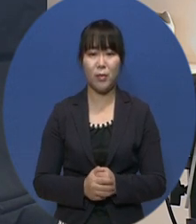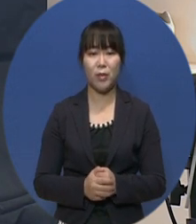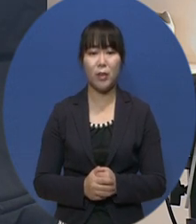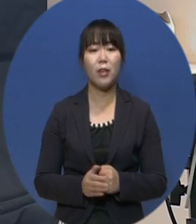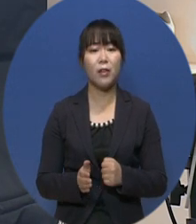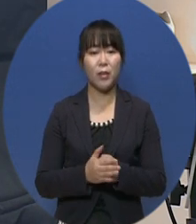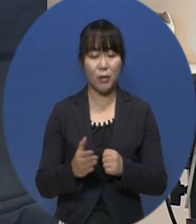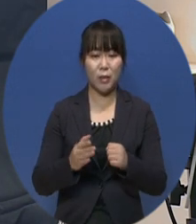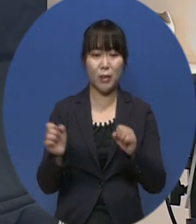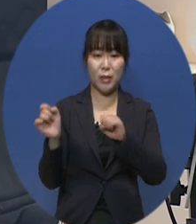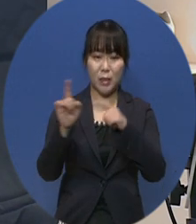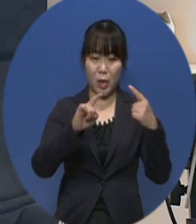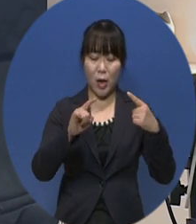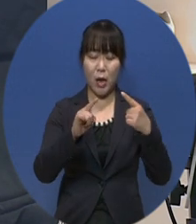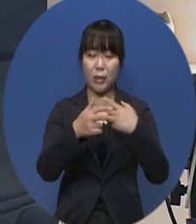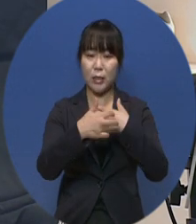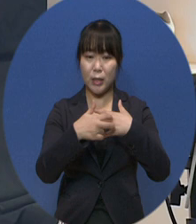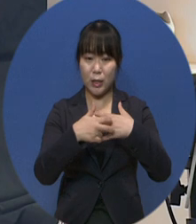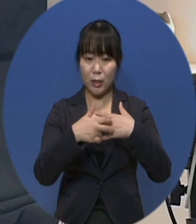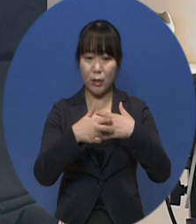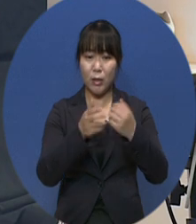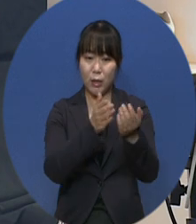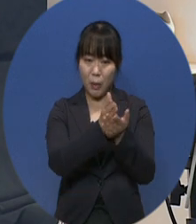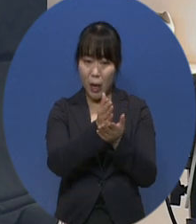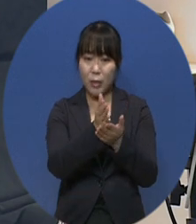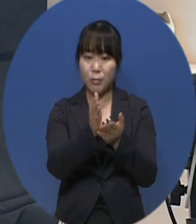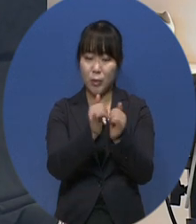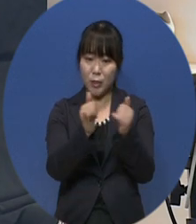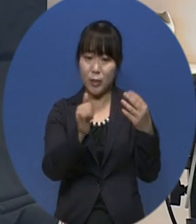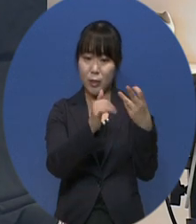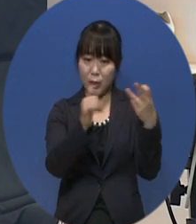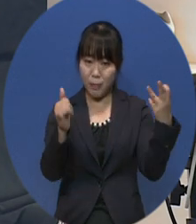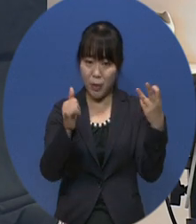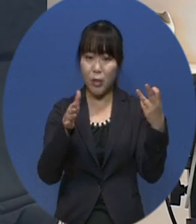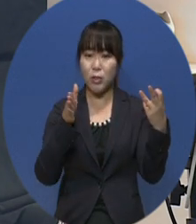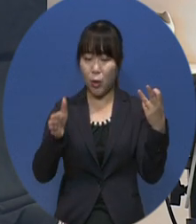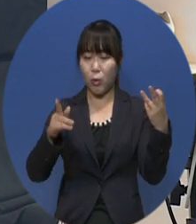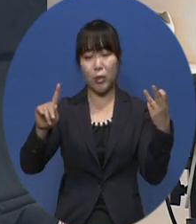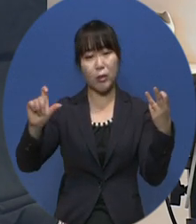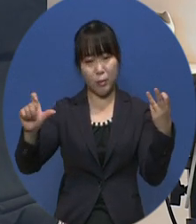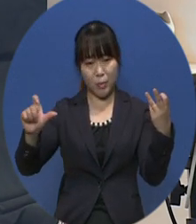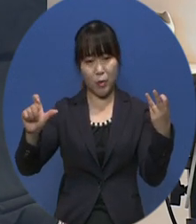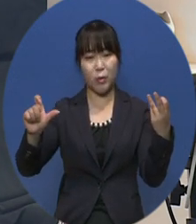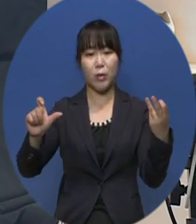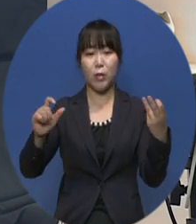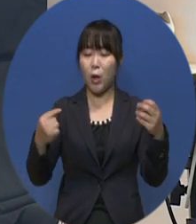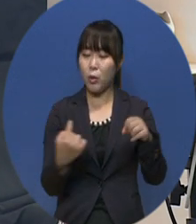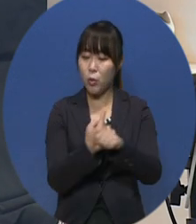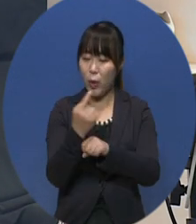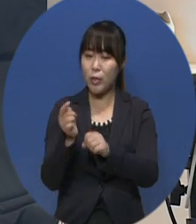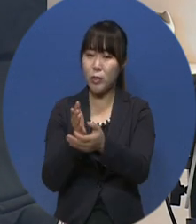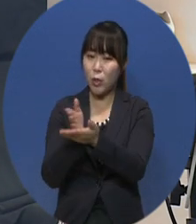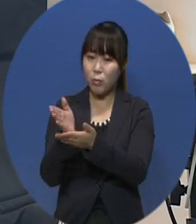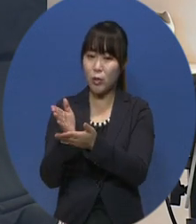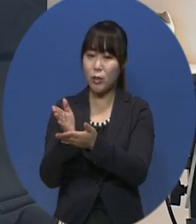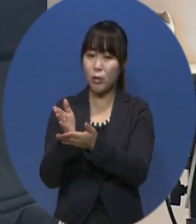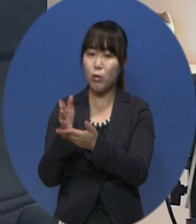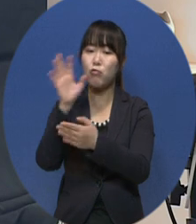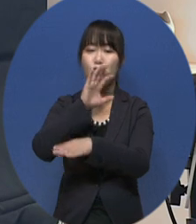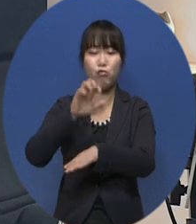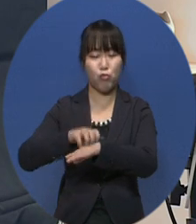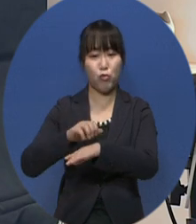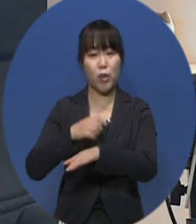이제 재활의학과 전문의가 이제 13명이 있고 전공의가 15명이 있고 네. 그 밖에 아주